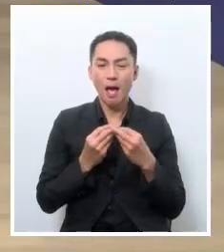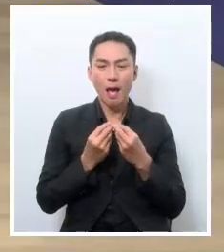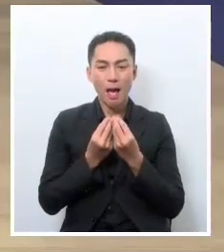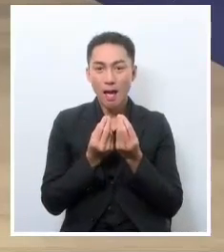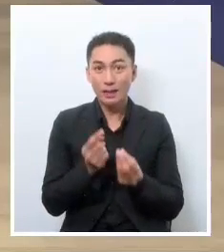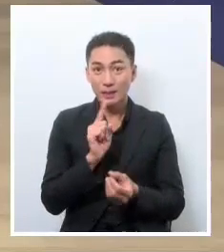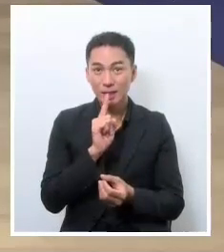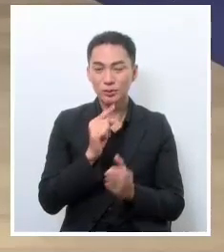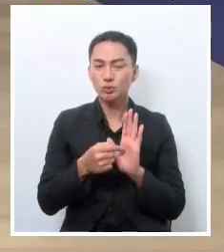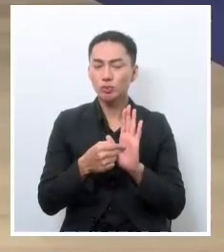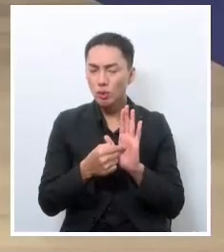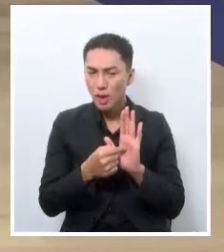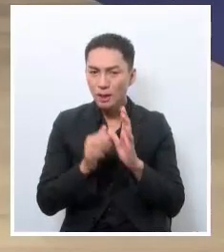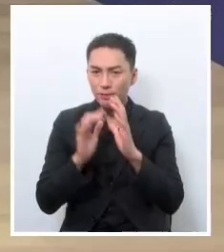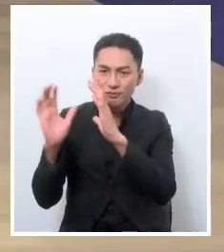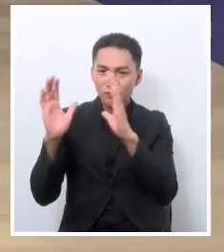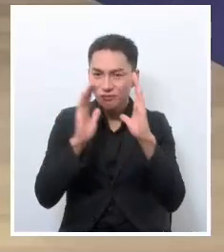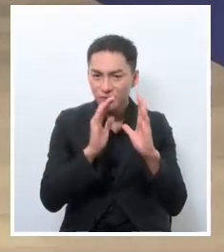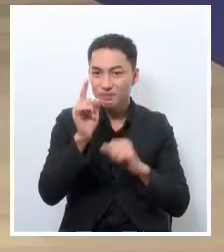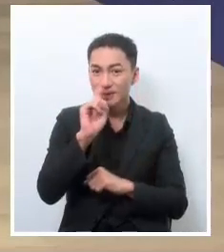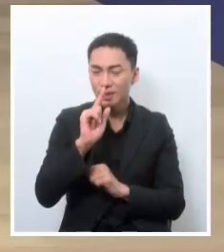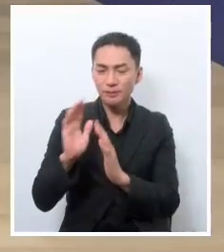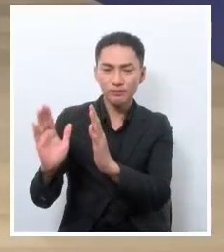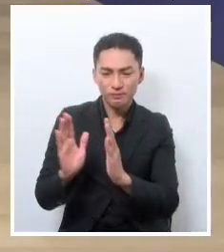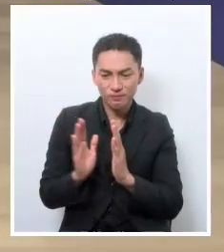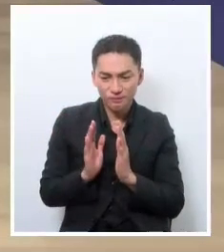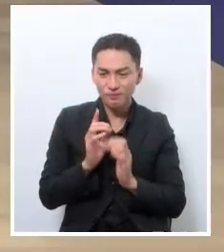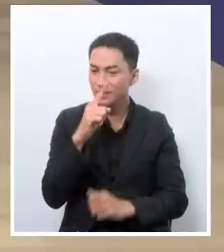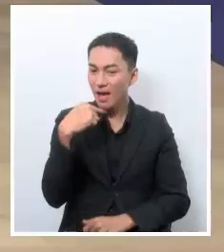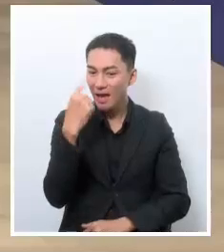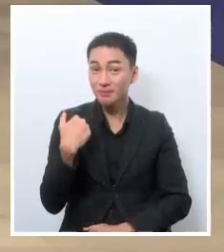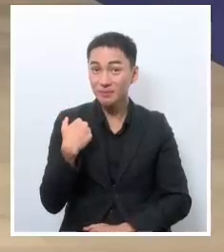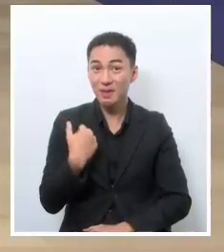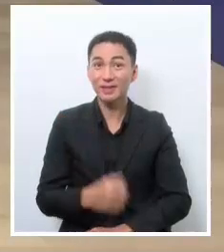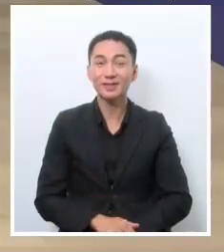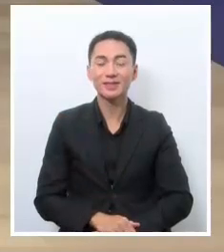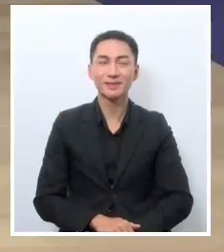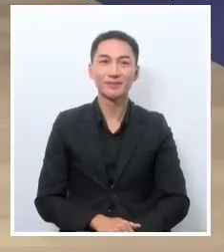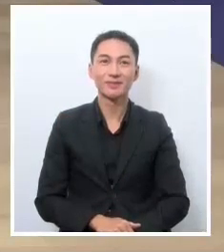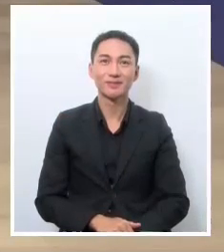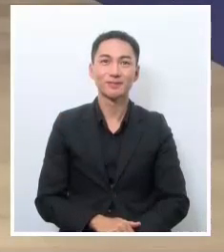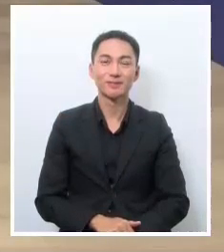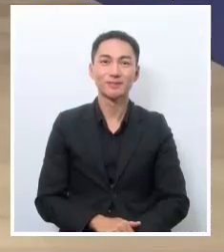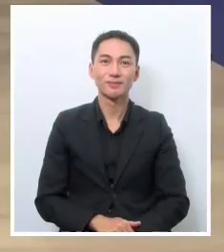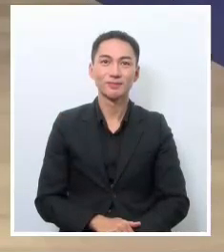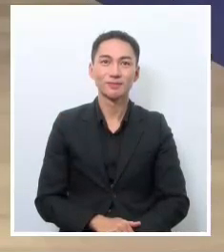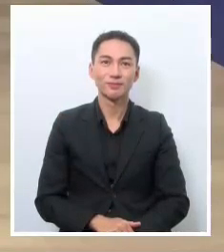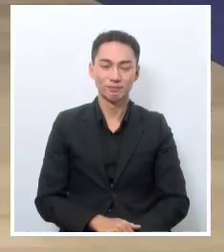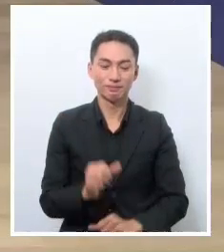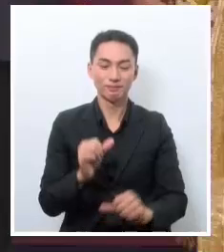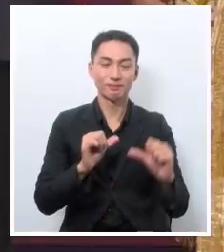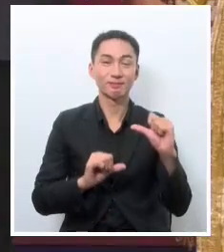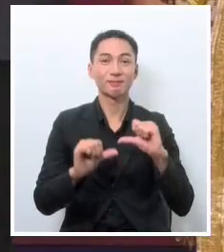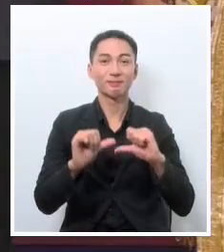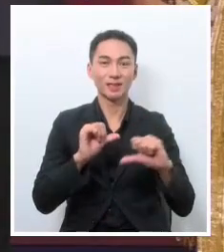มีตัวอย่างหรือนักแสดงของเราในดวงใจมั้ยว่าเป็นใครก็นักแสดงในดวงใจก็